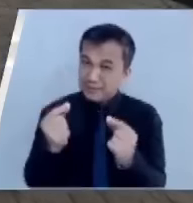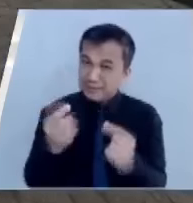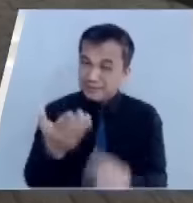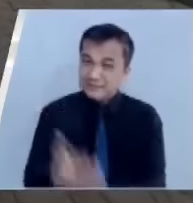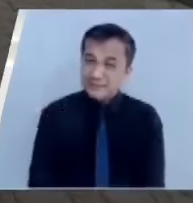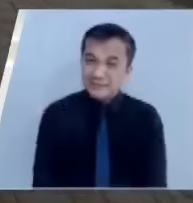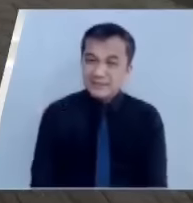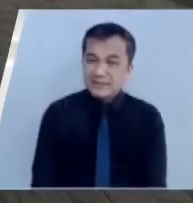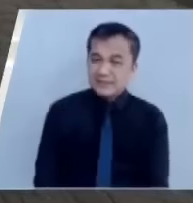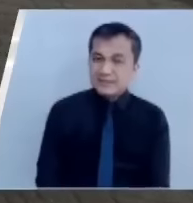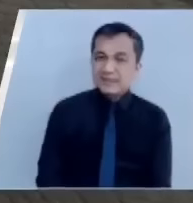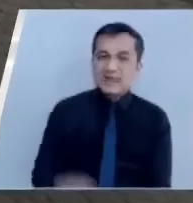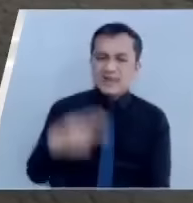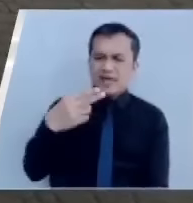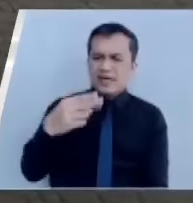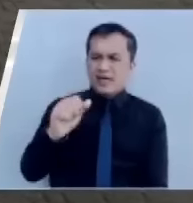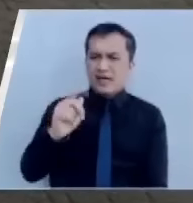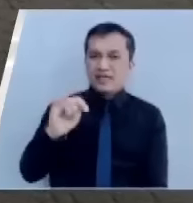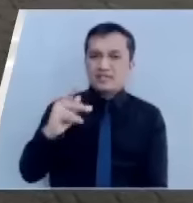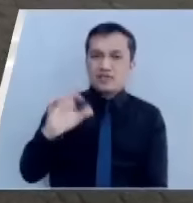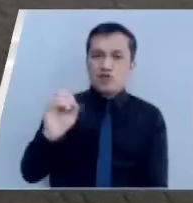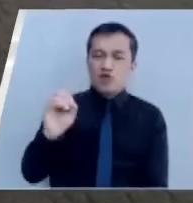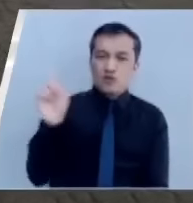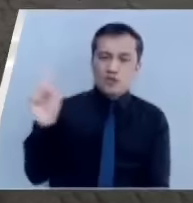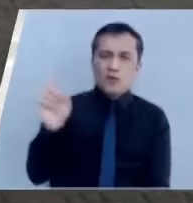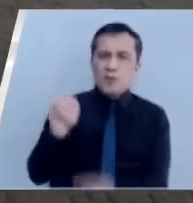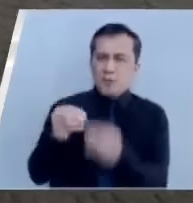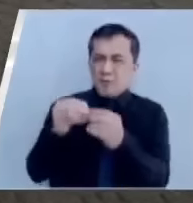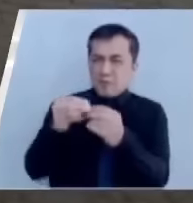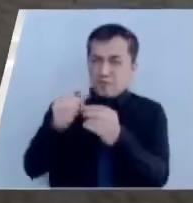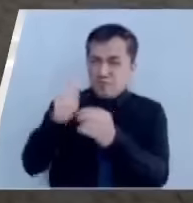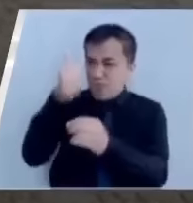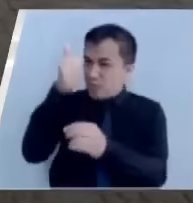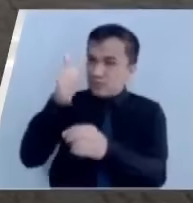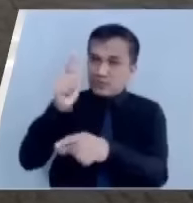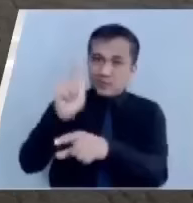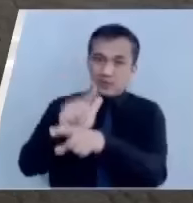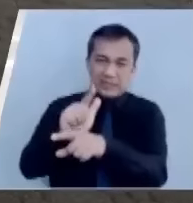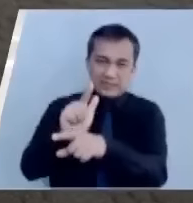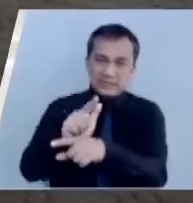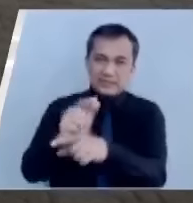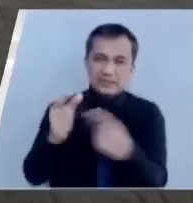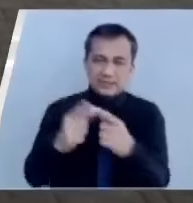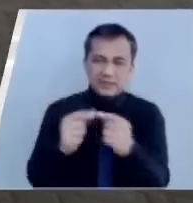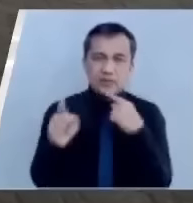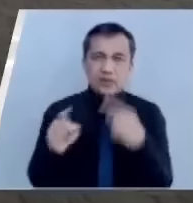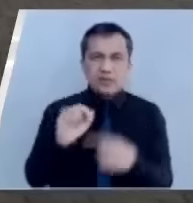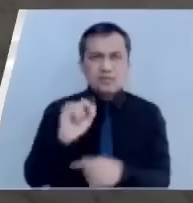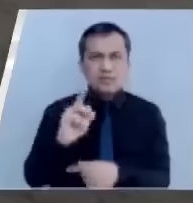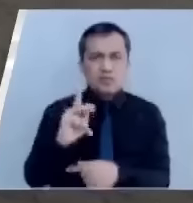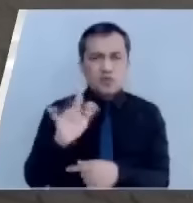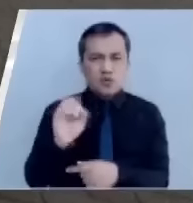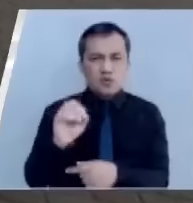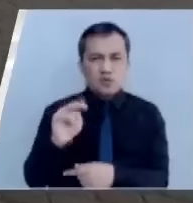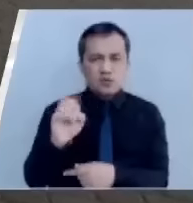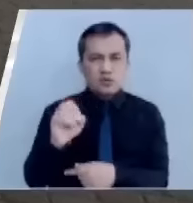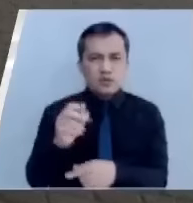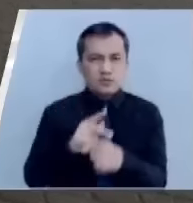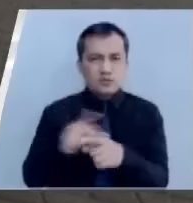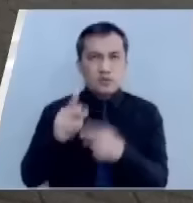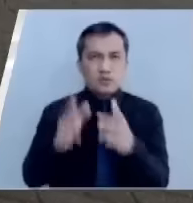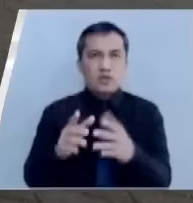Ito si Hachiko, ang binansagang pinaka-loyal na aso sa Japan. Alaga siya ni Hidasamuro Ueno, isang profesor sa Tokyo Imperial